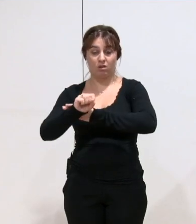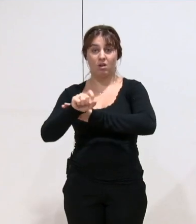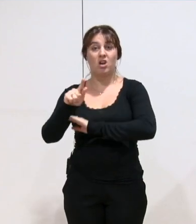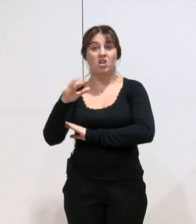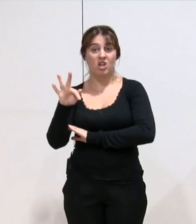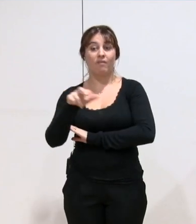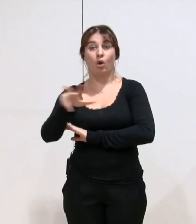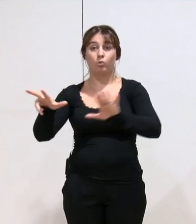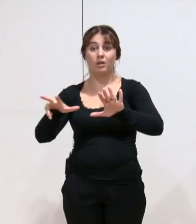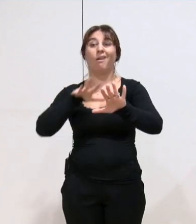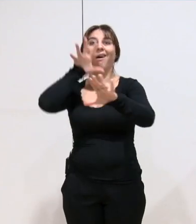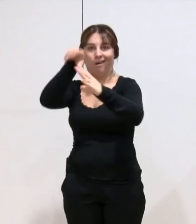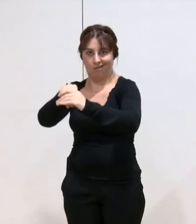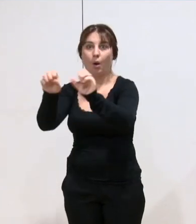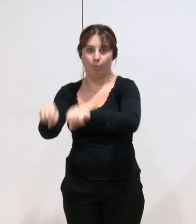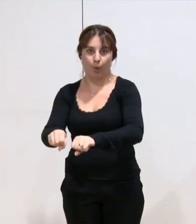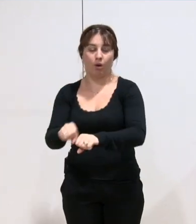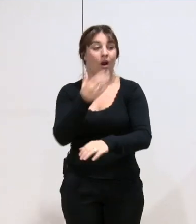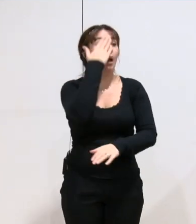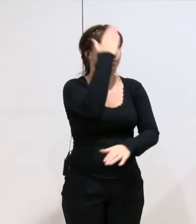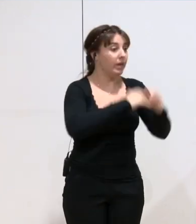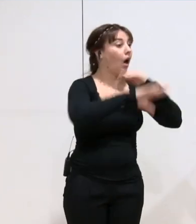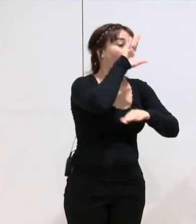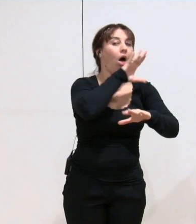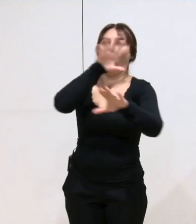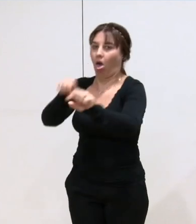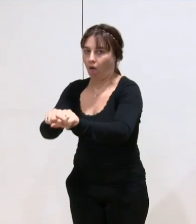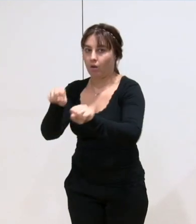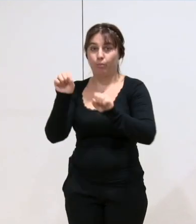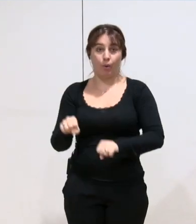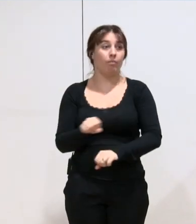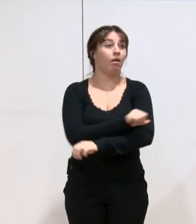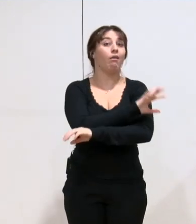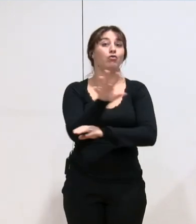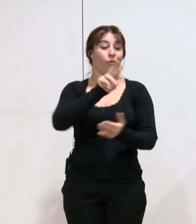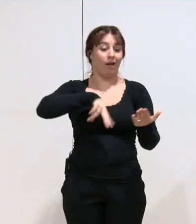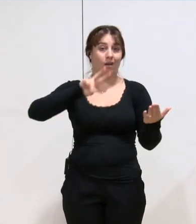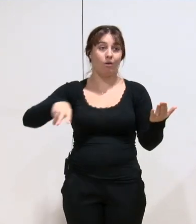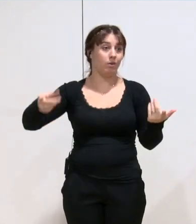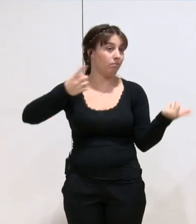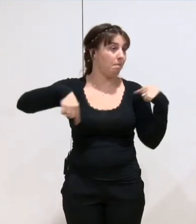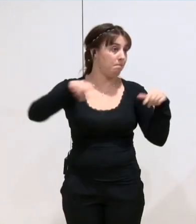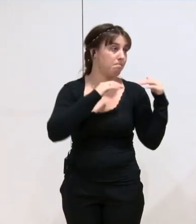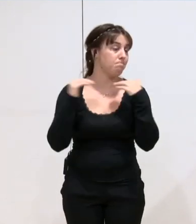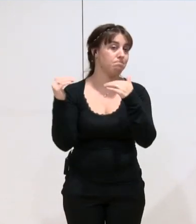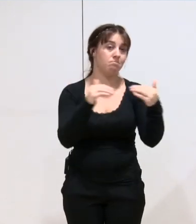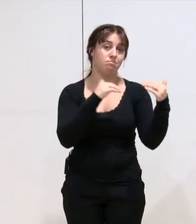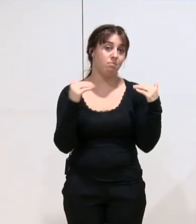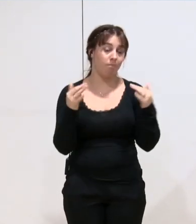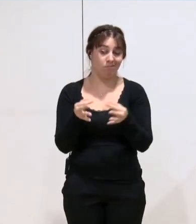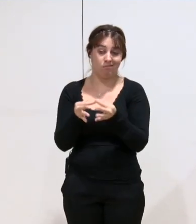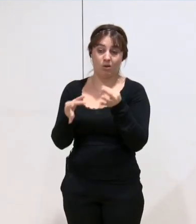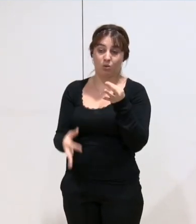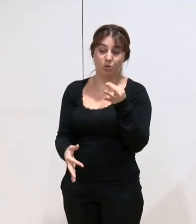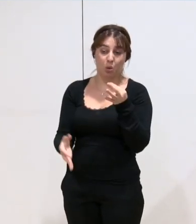du GF38. Mais comme vous avez pu le lire comme nous dans la presse, cette solution